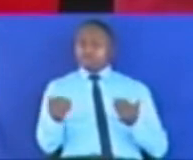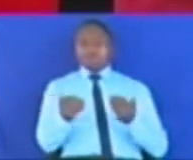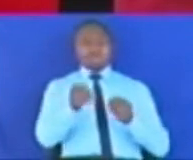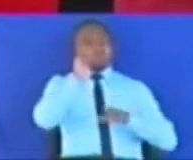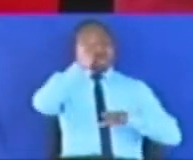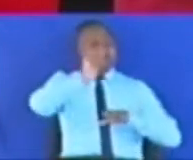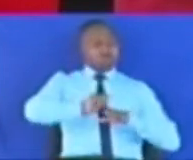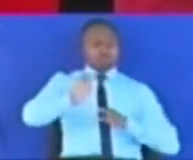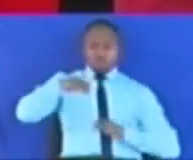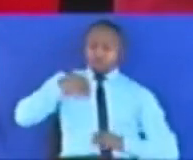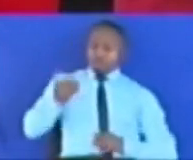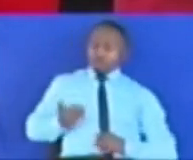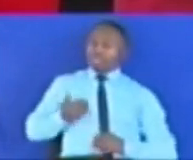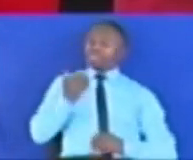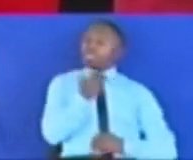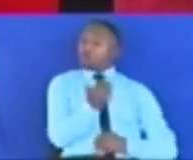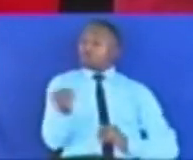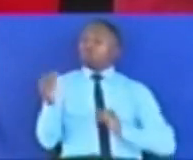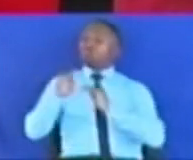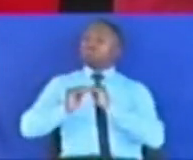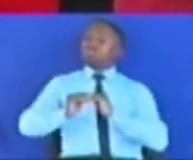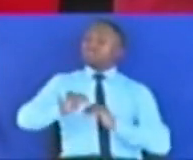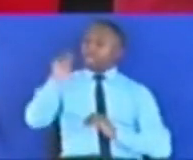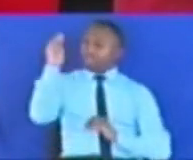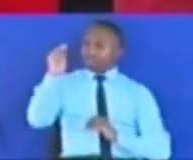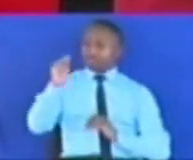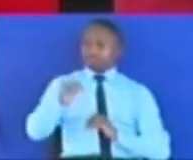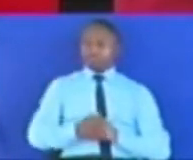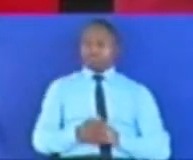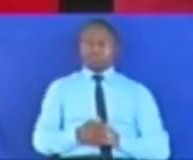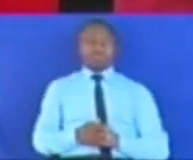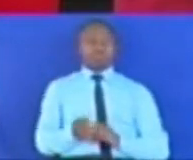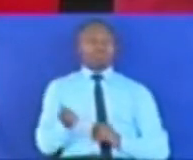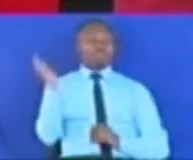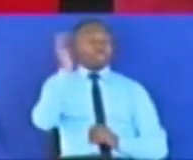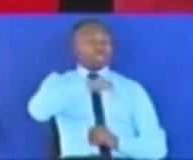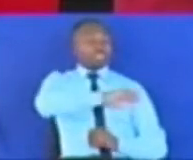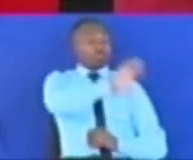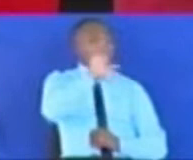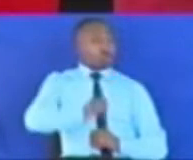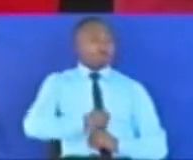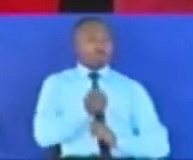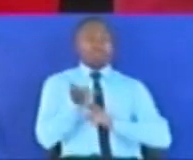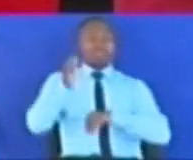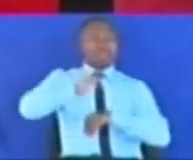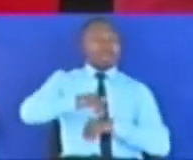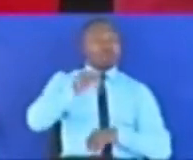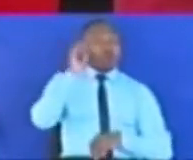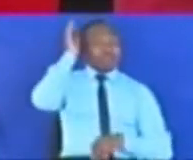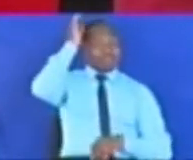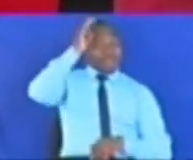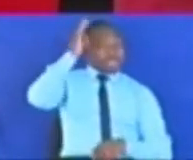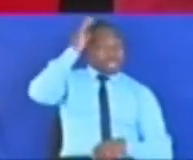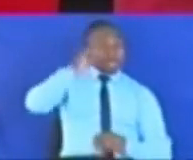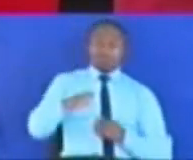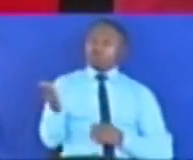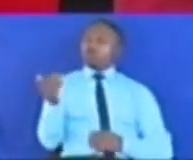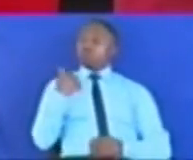zaidi wanawake na watoto nchini. Siku zote wanafalsafa